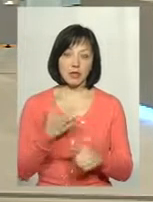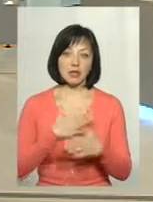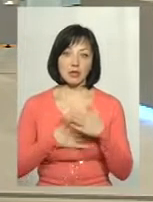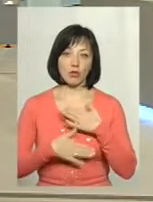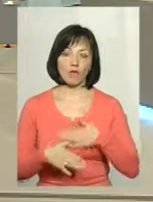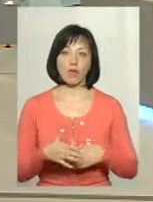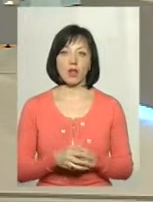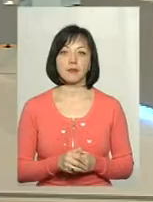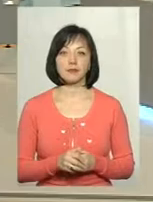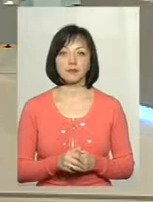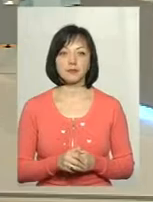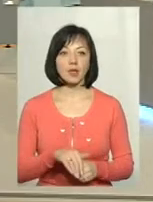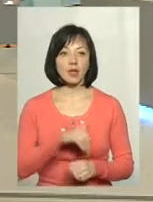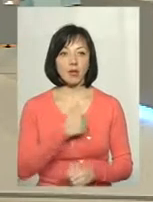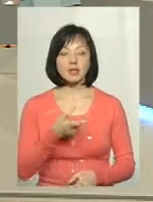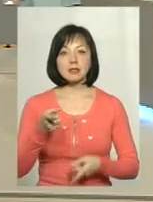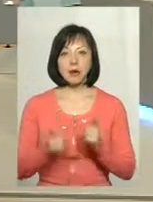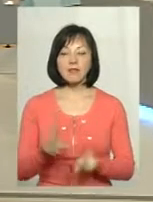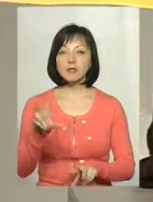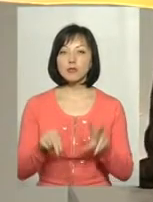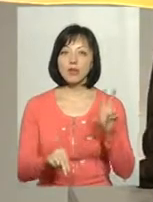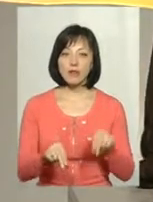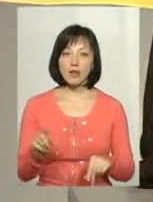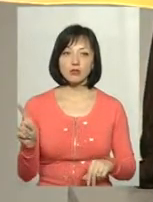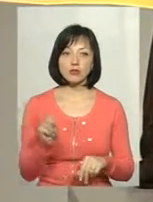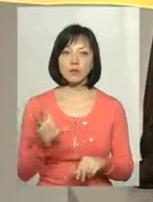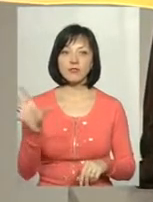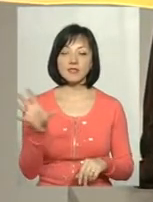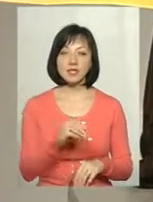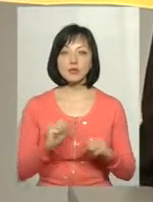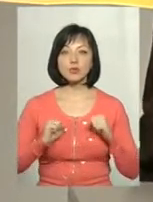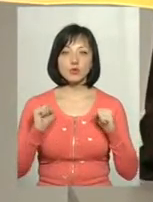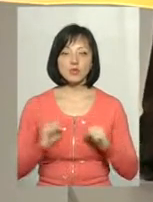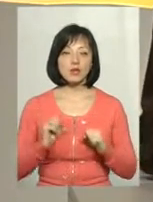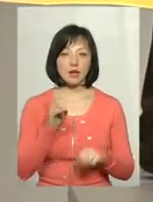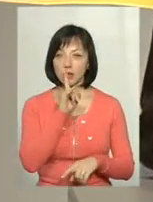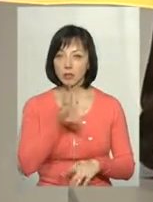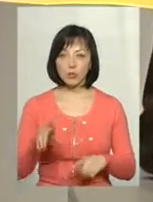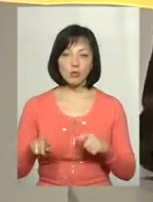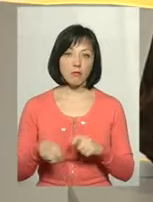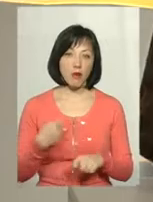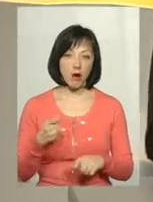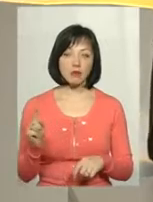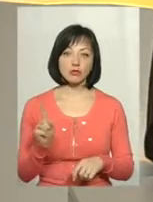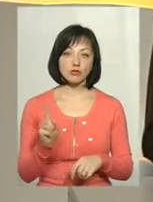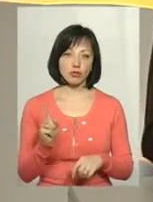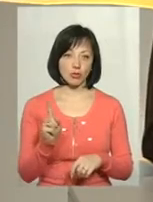задоволення. Що ж, хочеться справді сподіватися, що усі зусилля не будуть марні, що